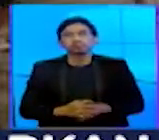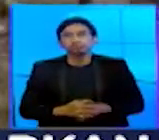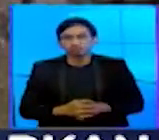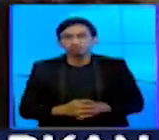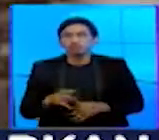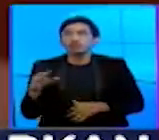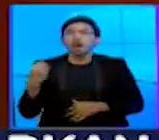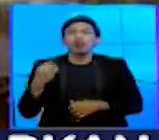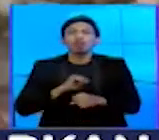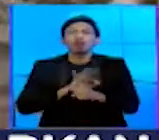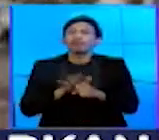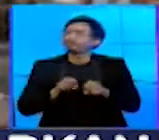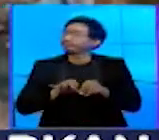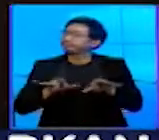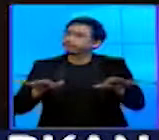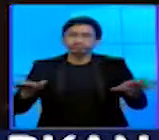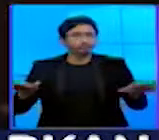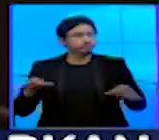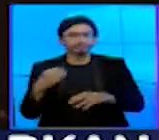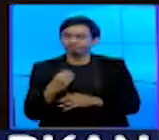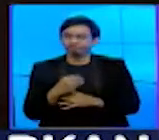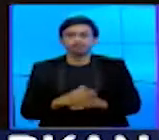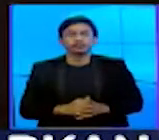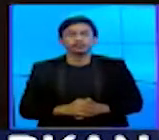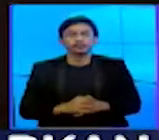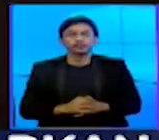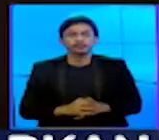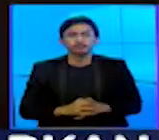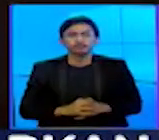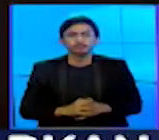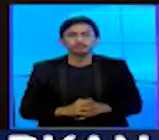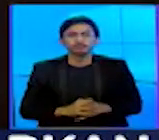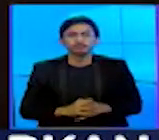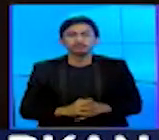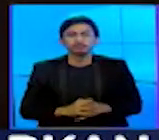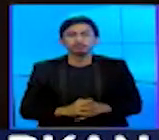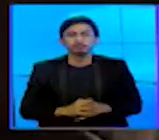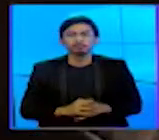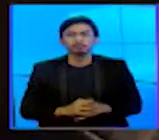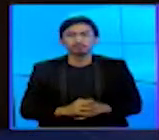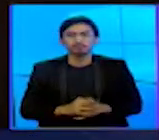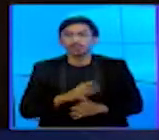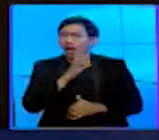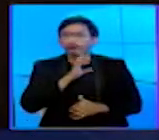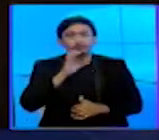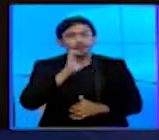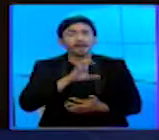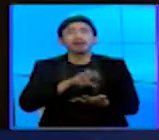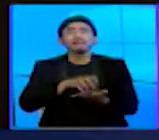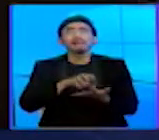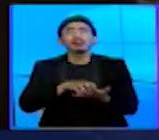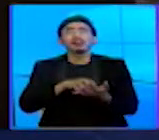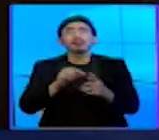COVID pasca libur Imlek. Kerumunan kafe yang ada di Kota Padang, itu pengunjungnya diperkirakan lebih